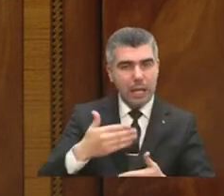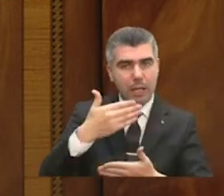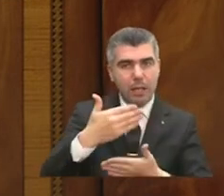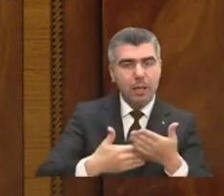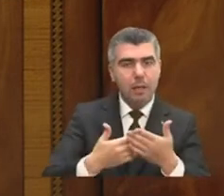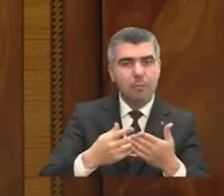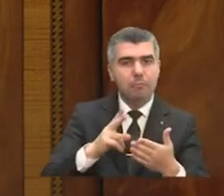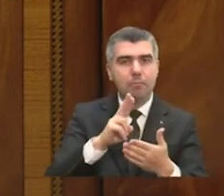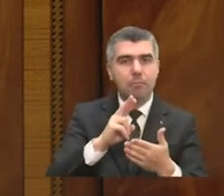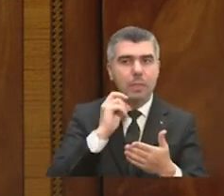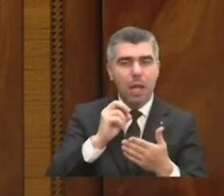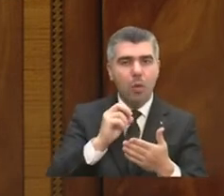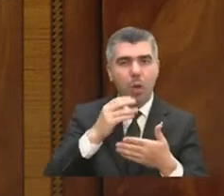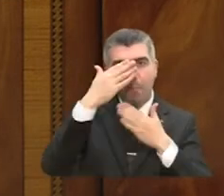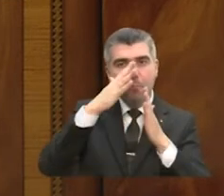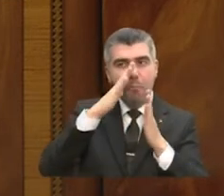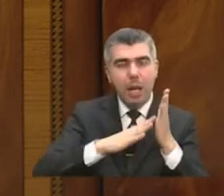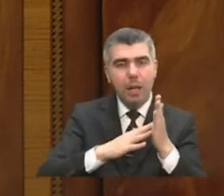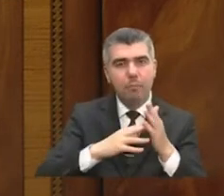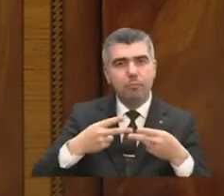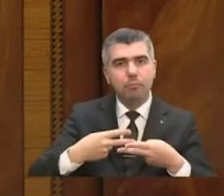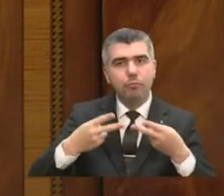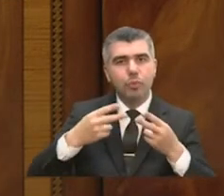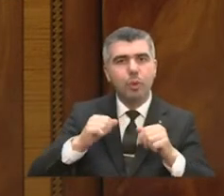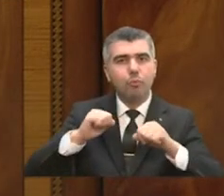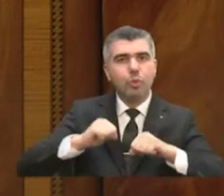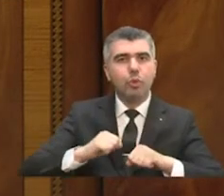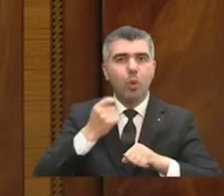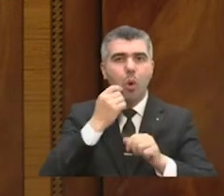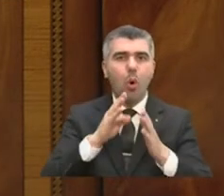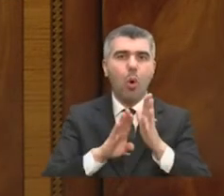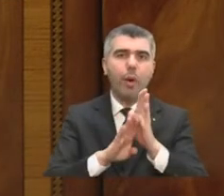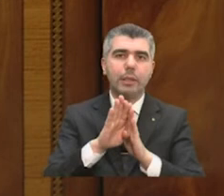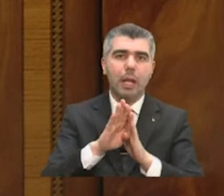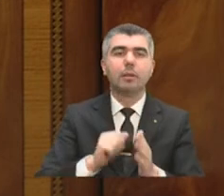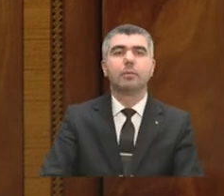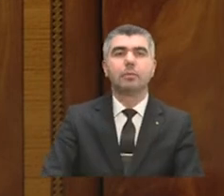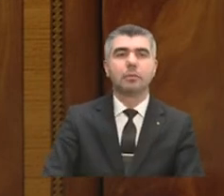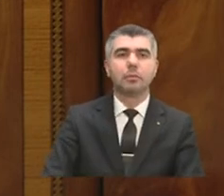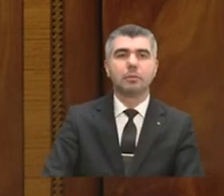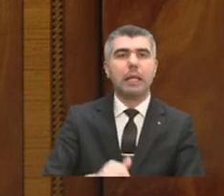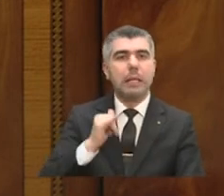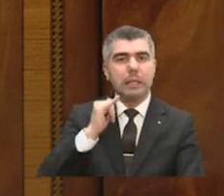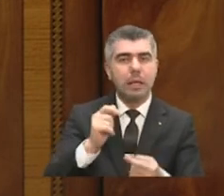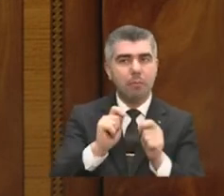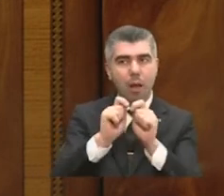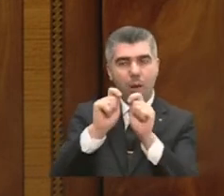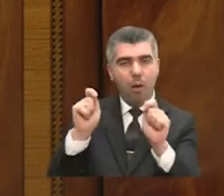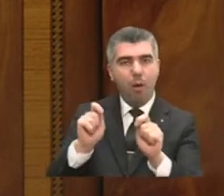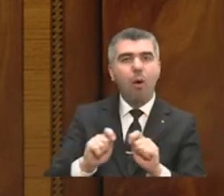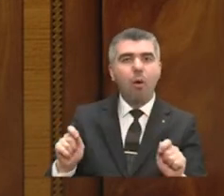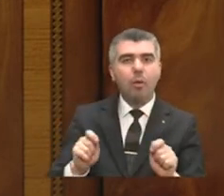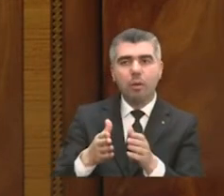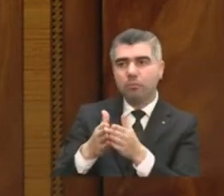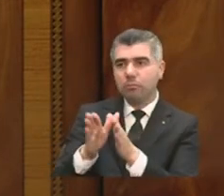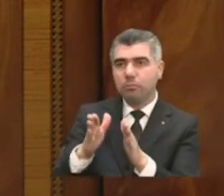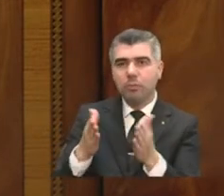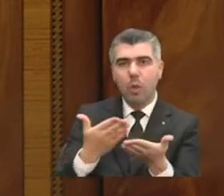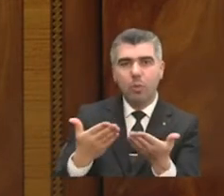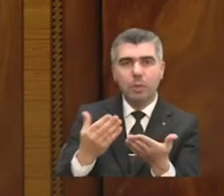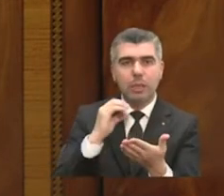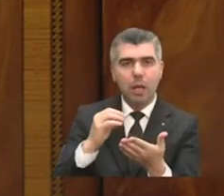démocratie, notamment la consécration de la domestique qui a été